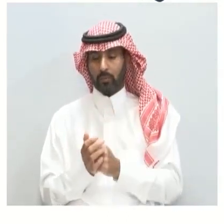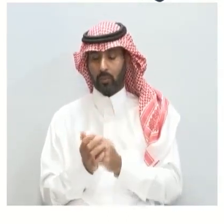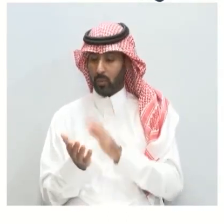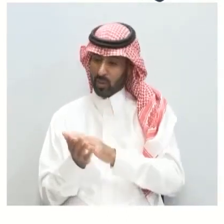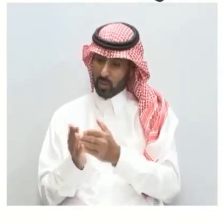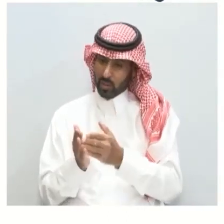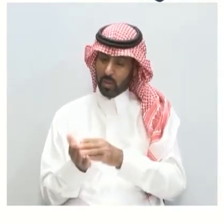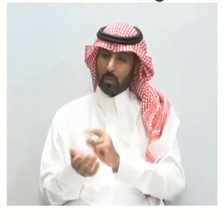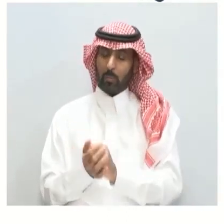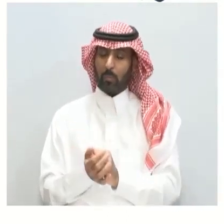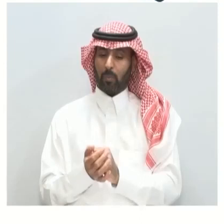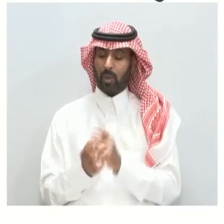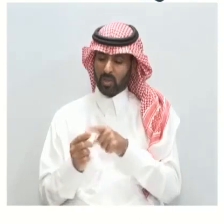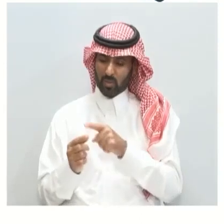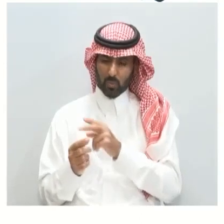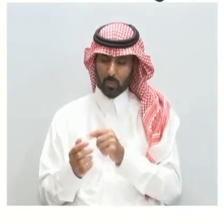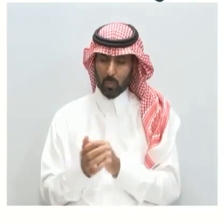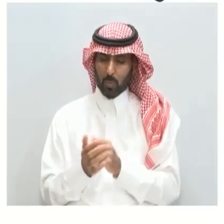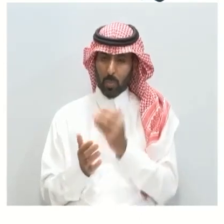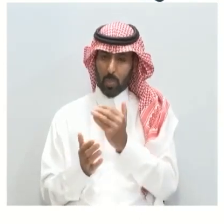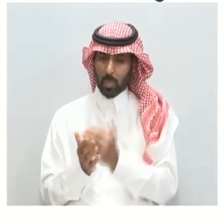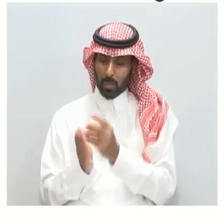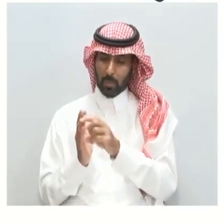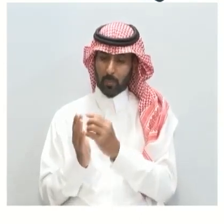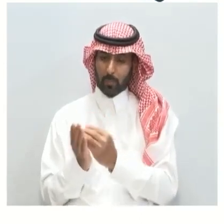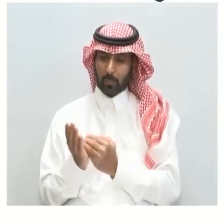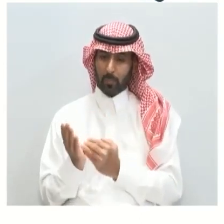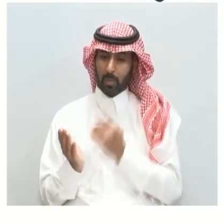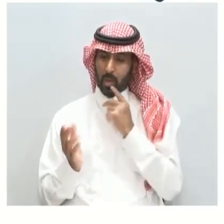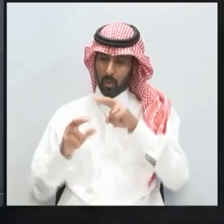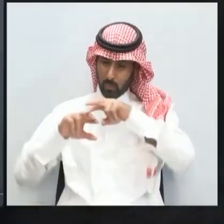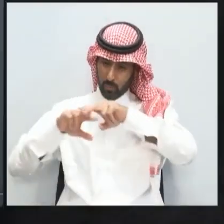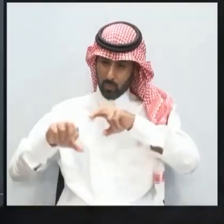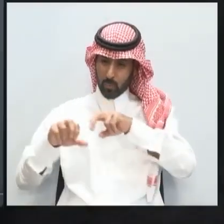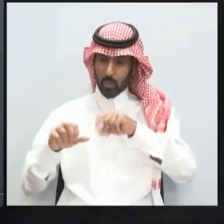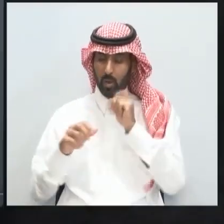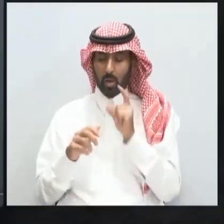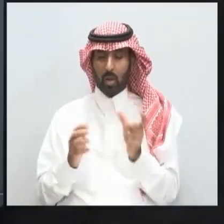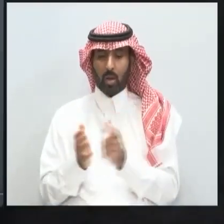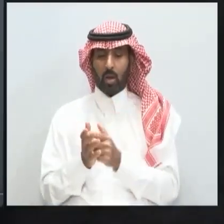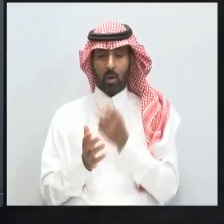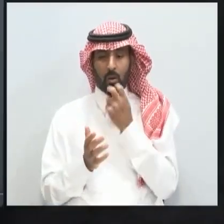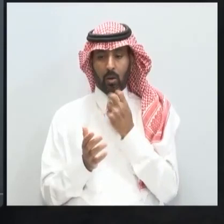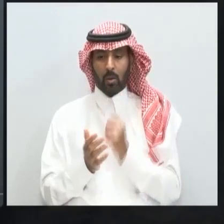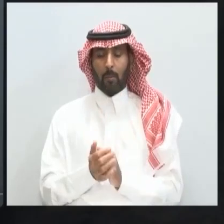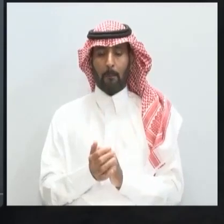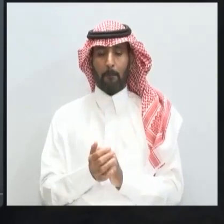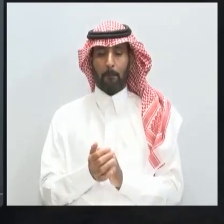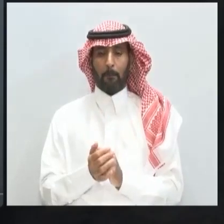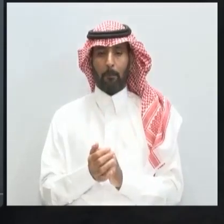واحده ودفع الشبه عن هذه مواضيع وابحاث التي تتعلق بهذا